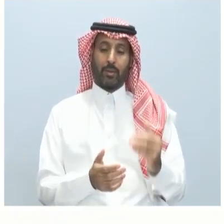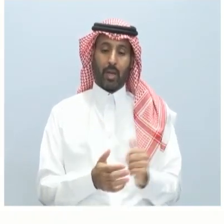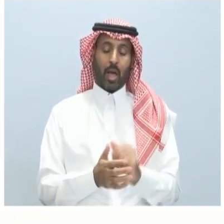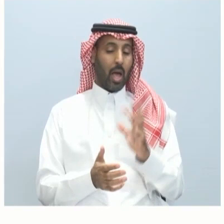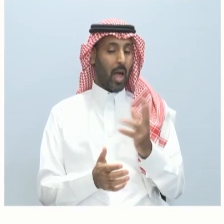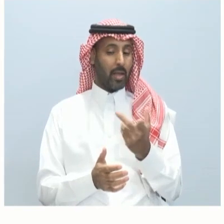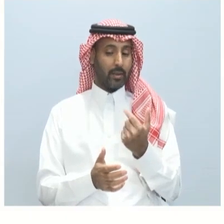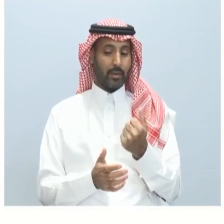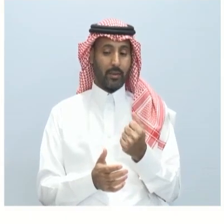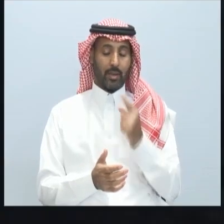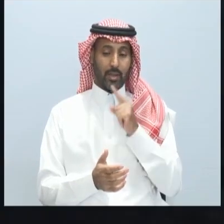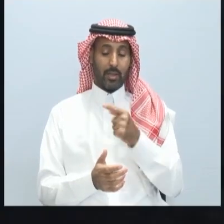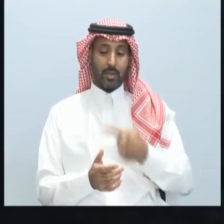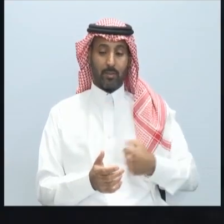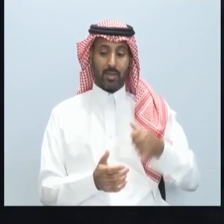عدد